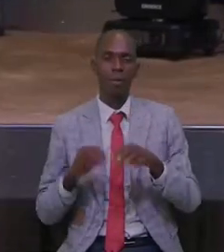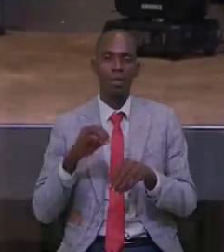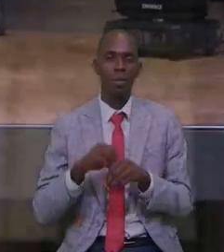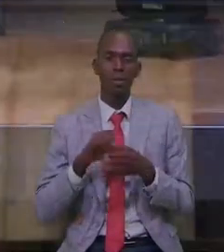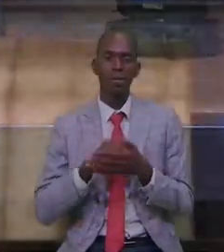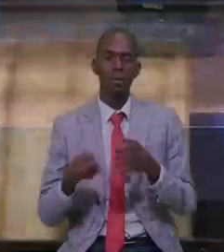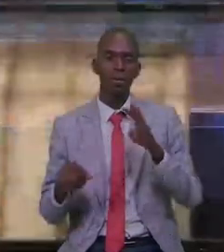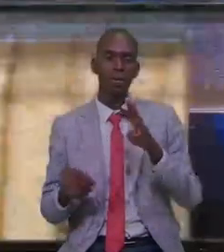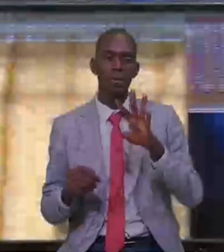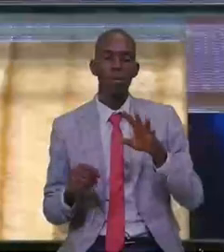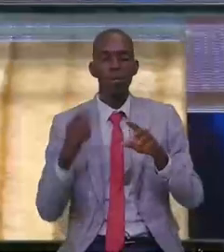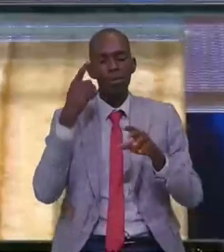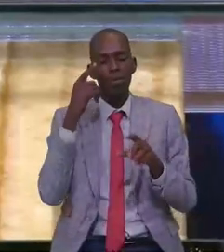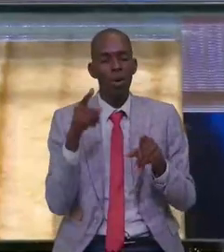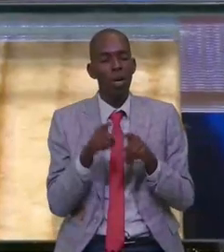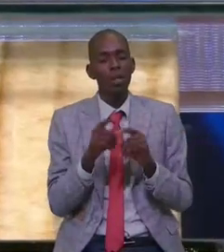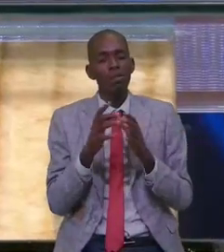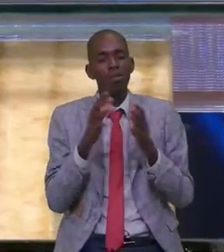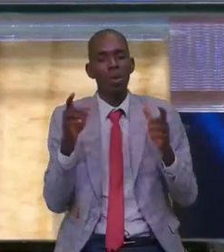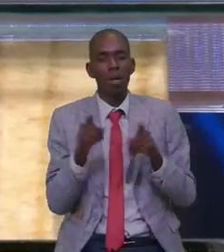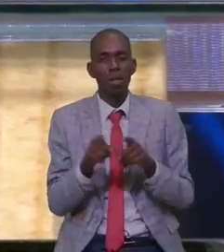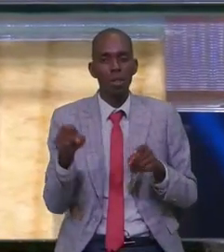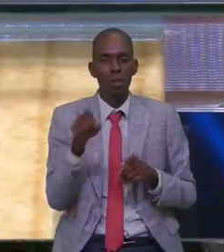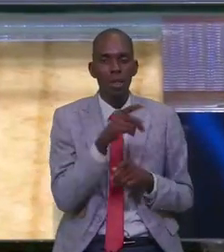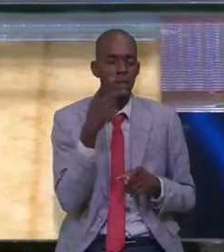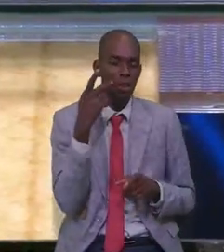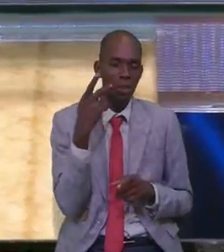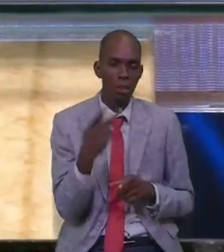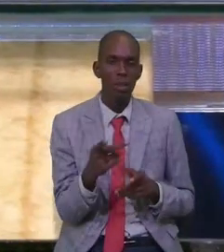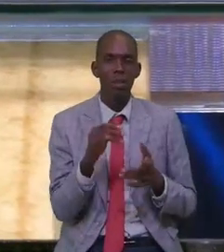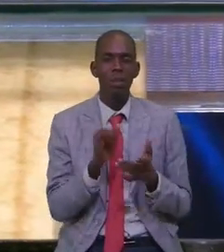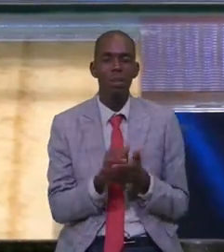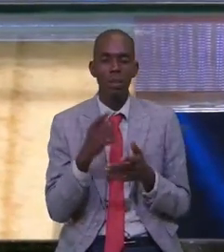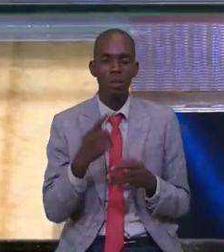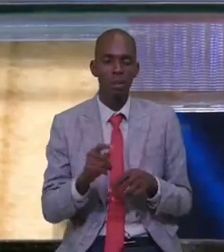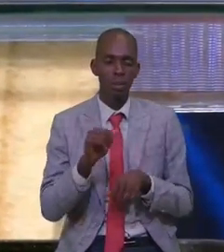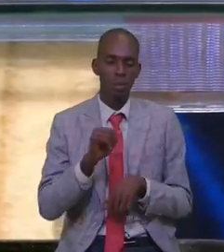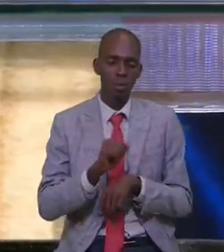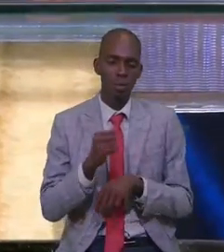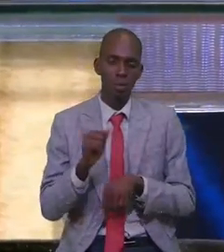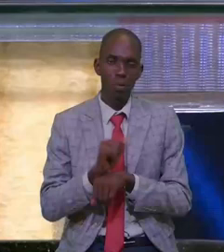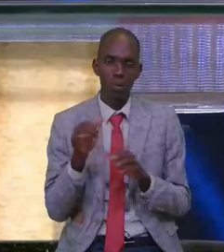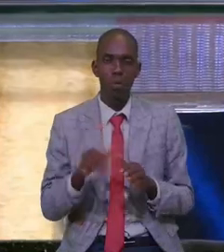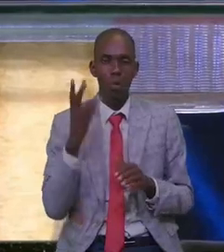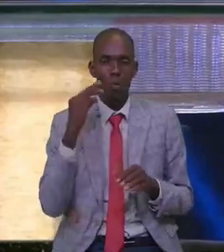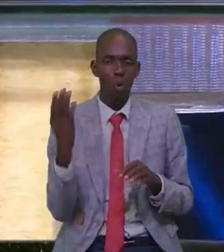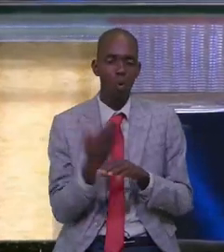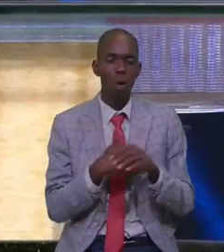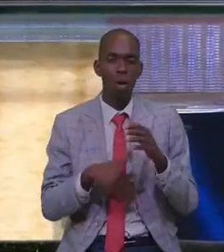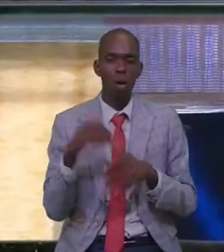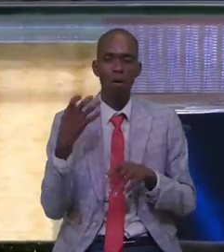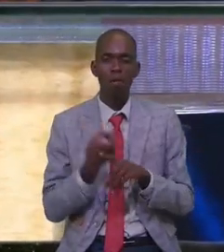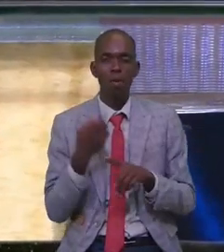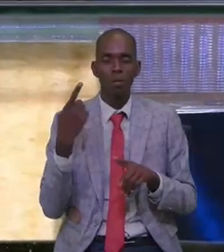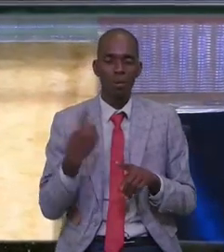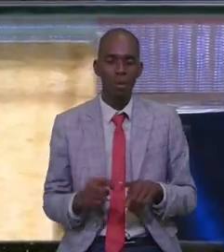C'est ce qu'indique la pierre que tu as vu se détacher de la montagne sans le